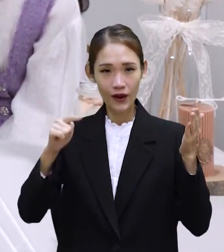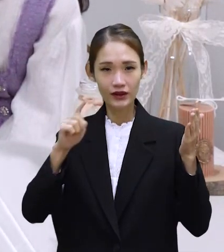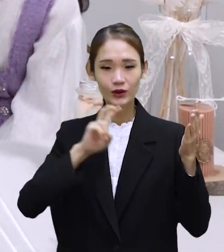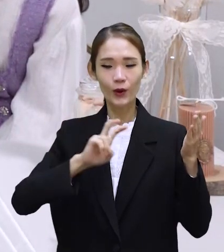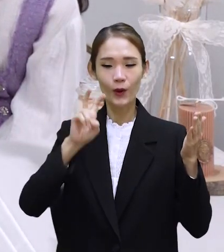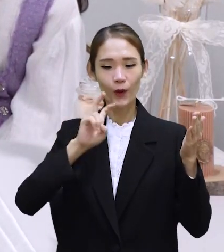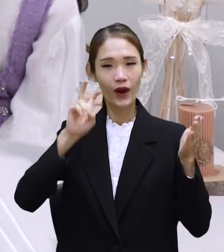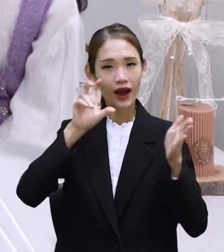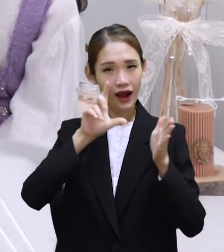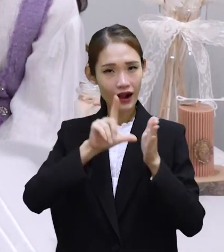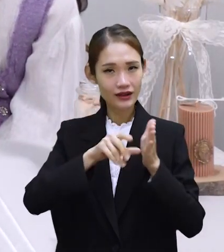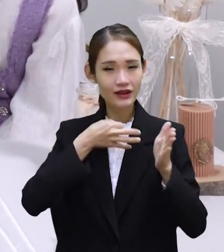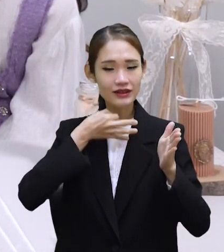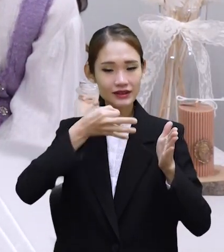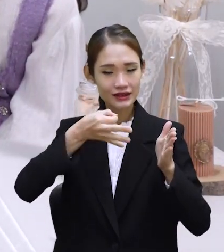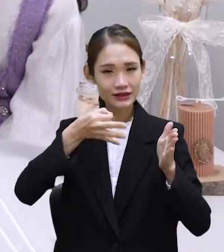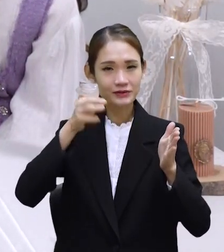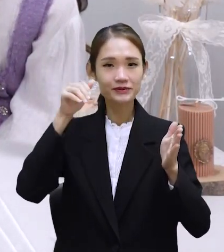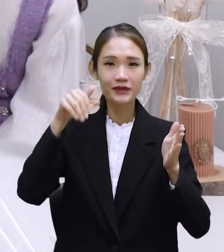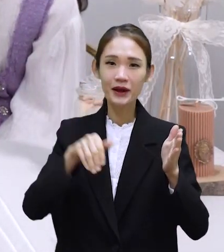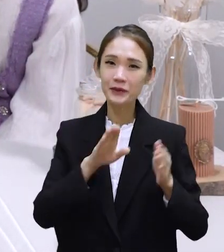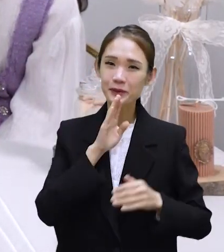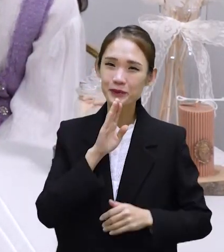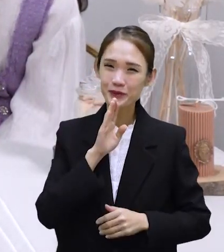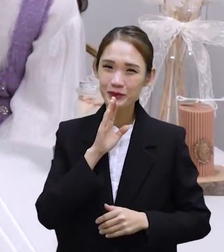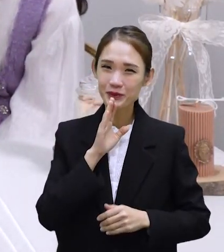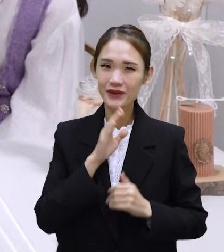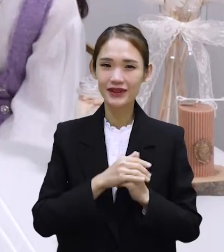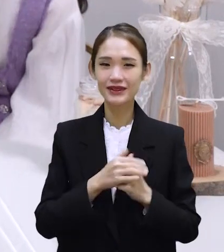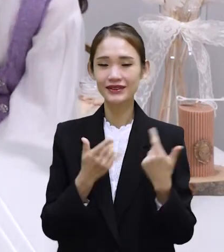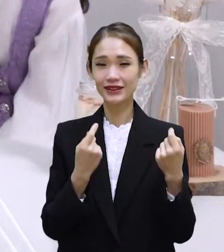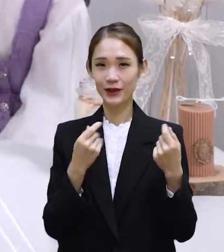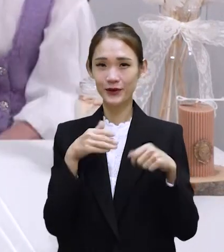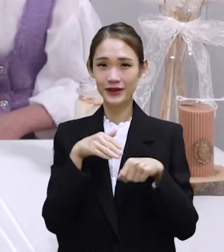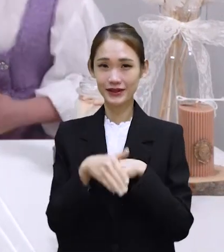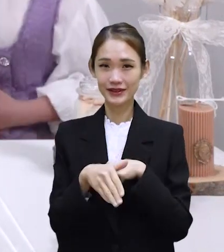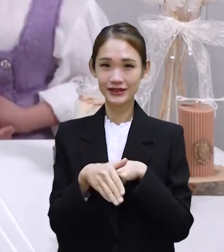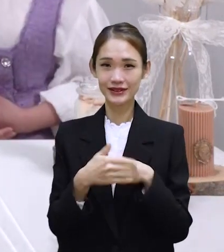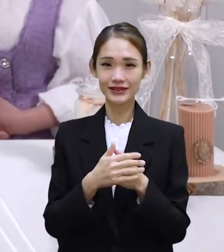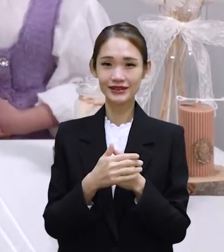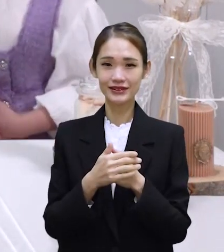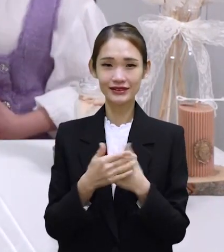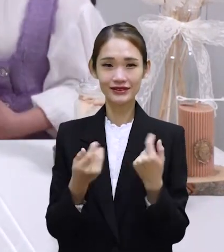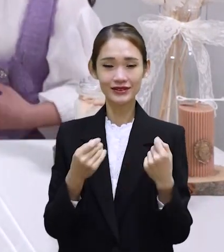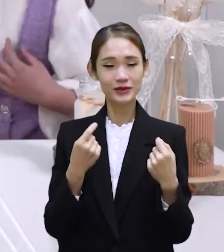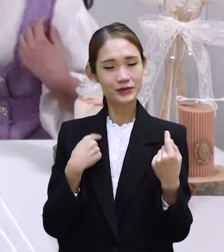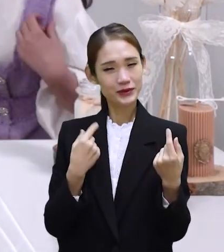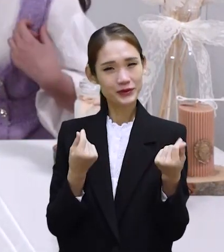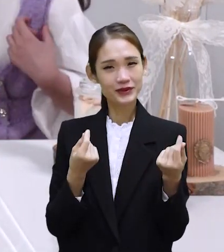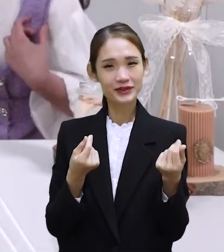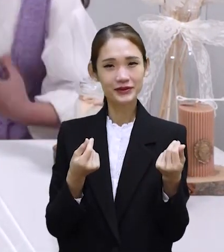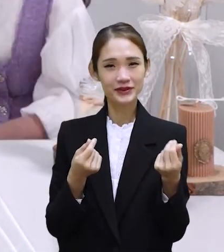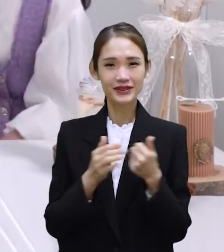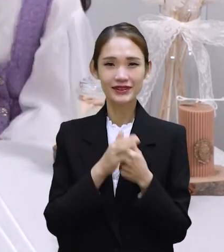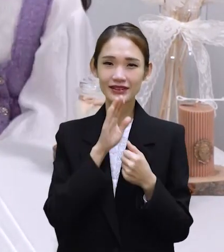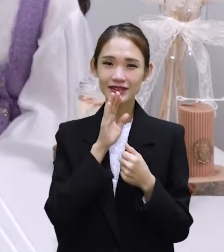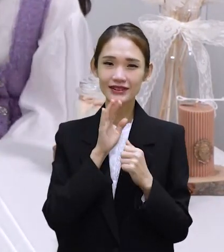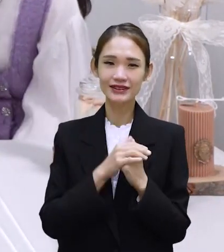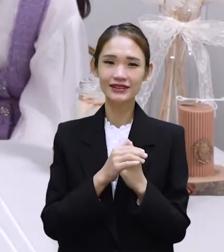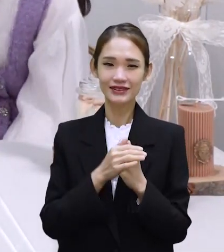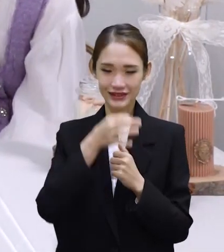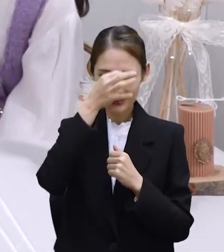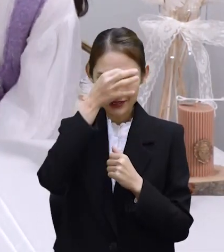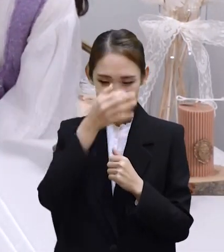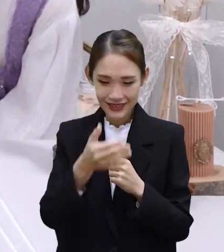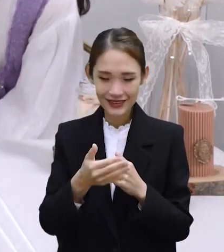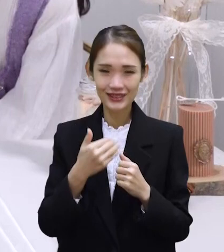날 것 같아요 노래 하다가 아 아트 없나보다 아이칸 이런거 아니 협회 해갈 것 같아 안티 일단 일단